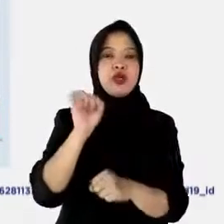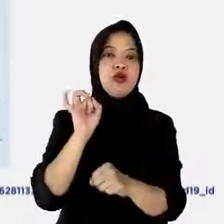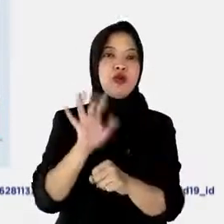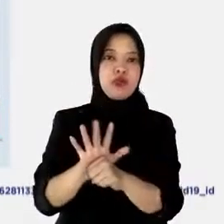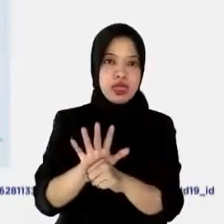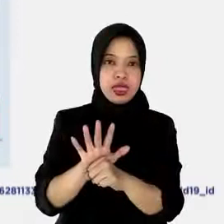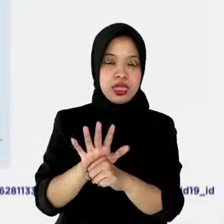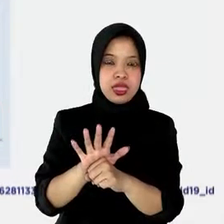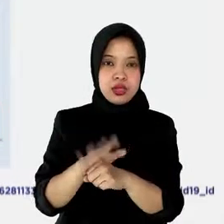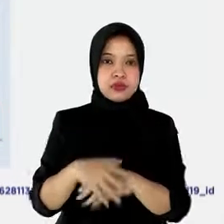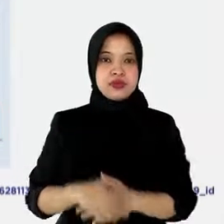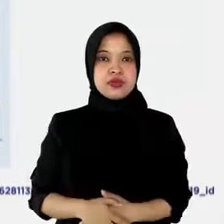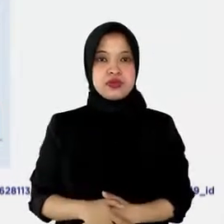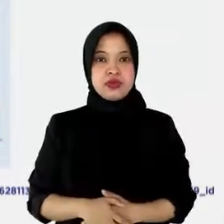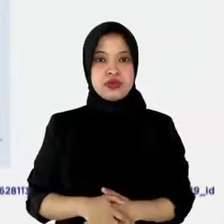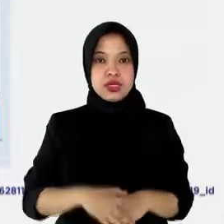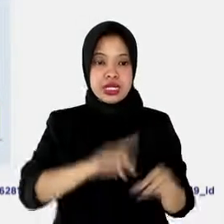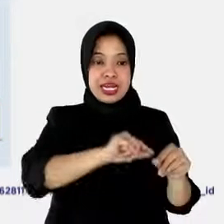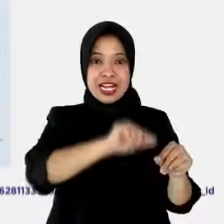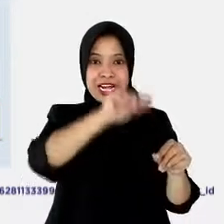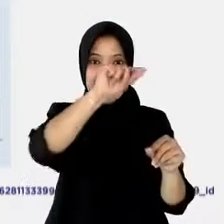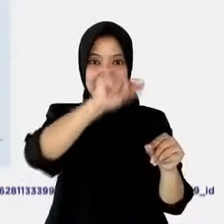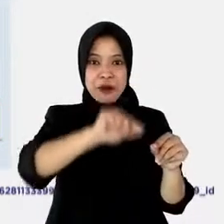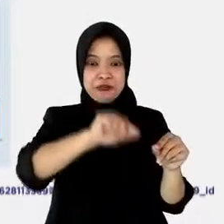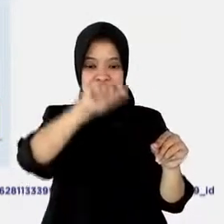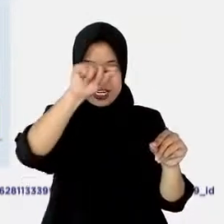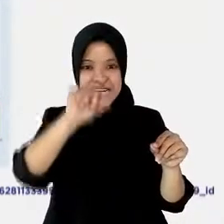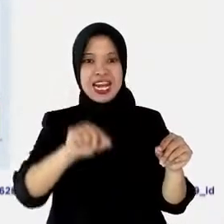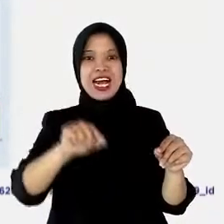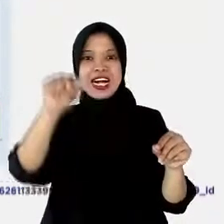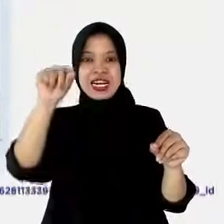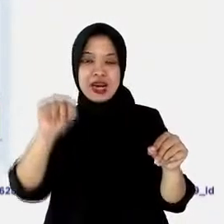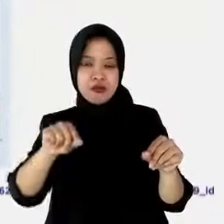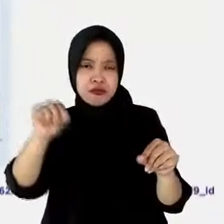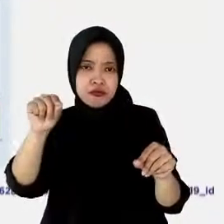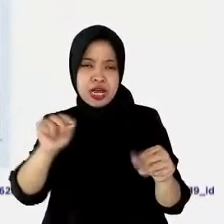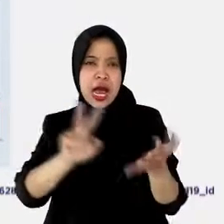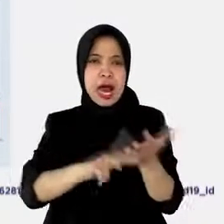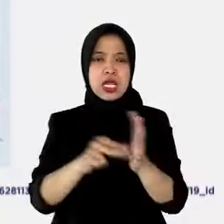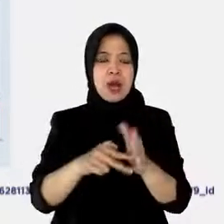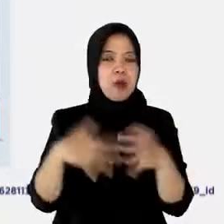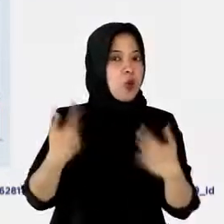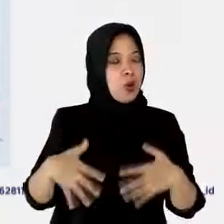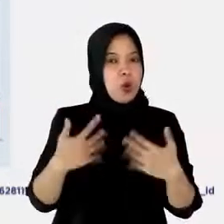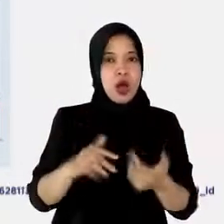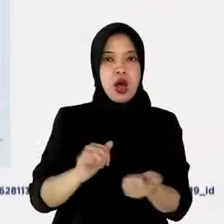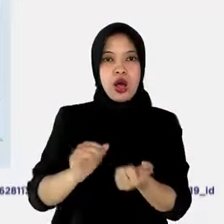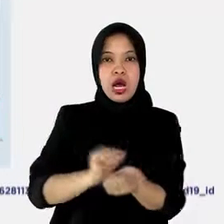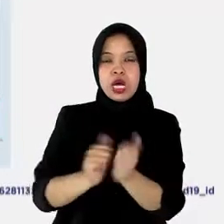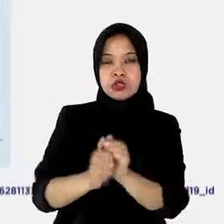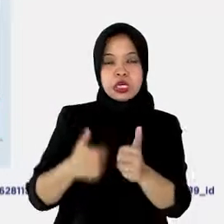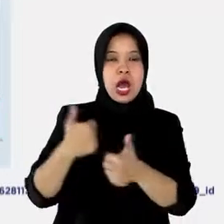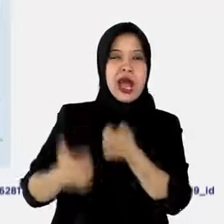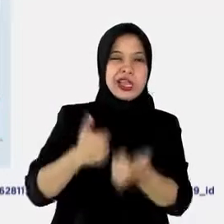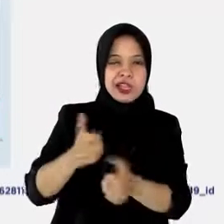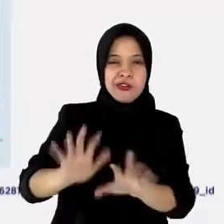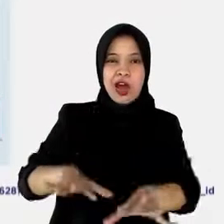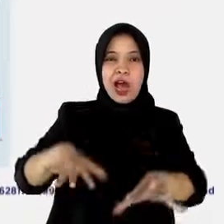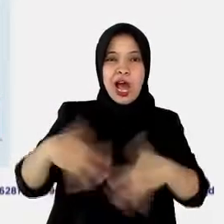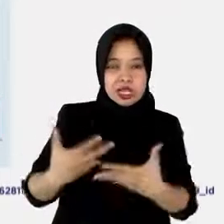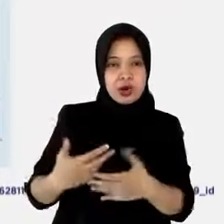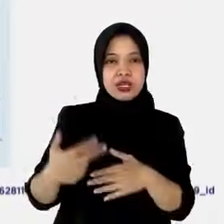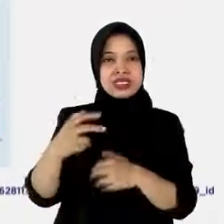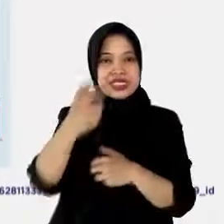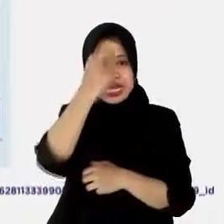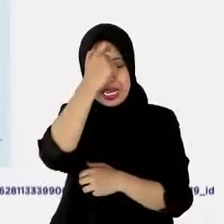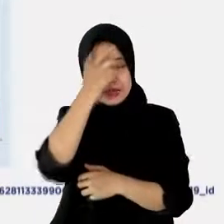19 tren dalam grafik perawatan dari waktu ke waktu dapat menggambarkan keparahan kasus aktif atau orang-orang yang